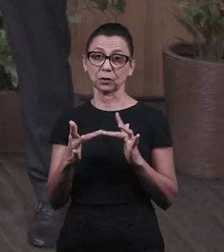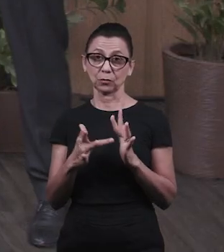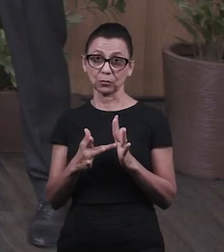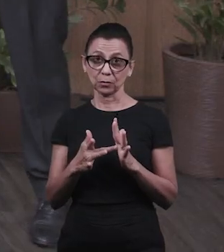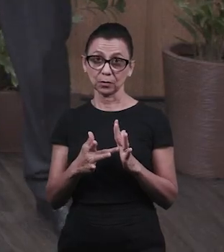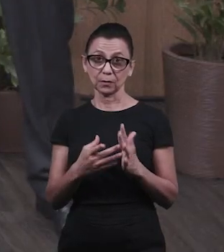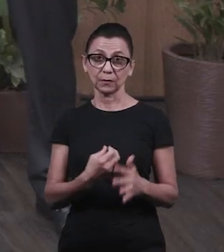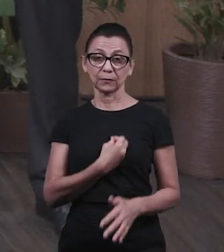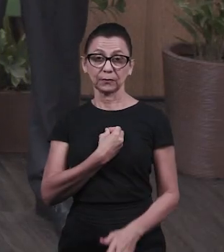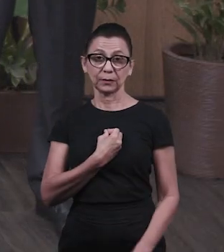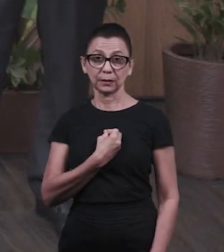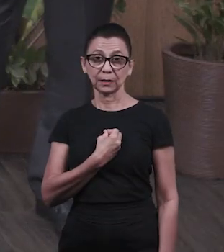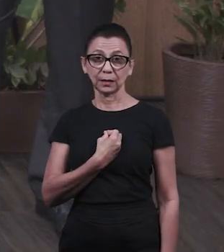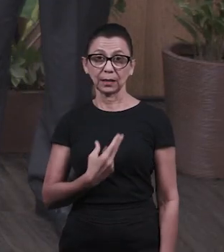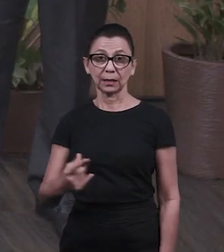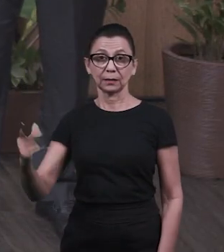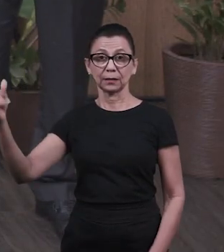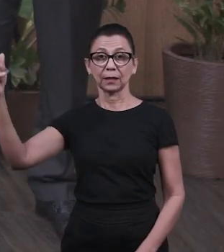Другой